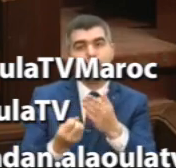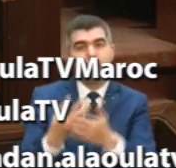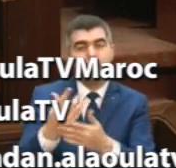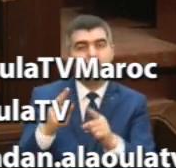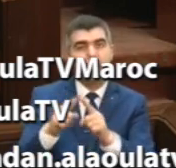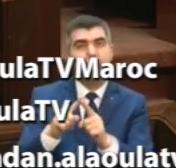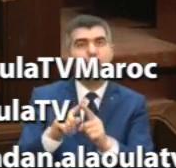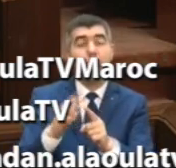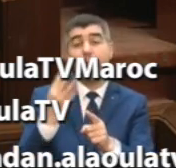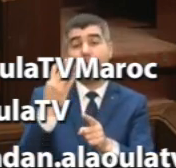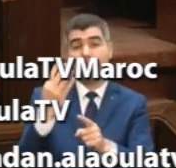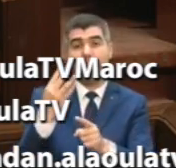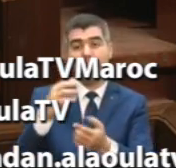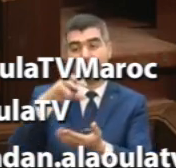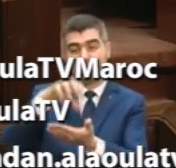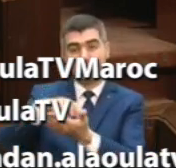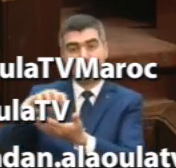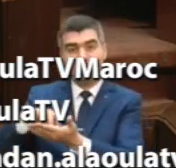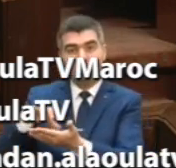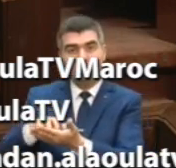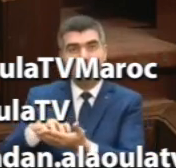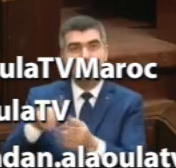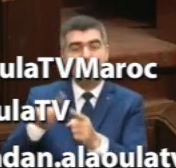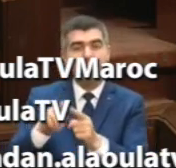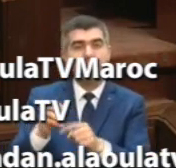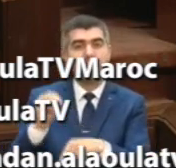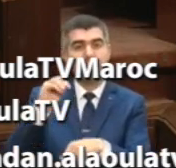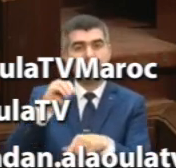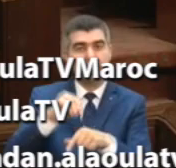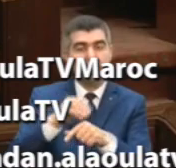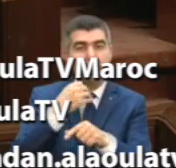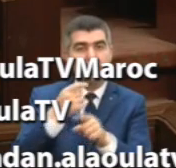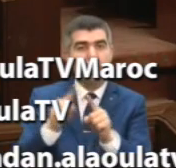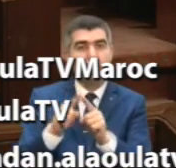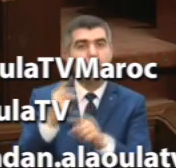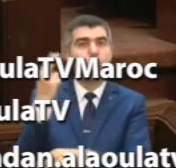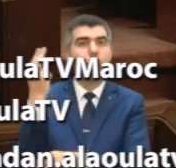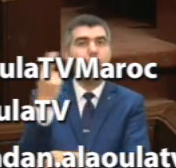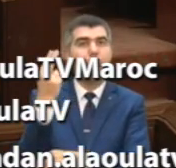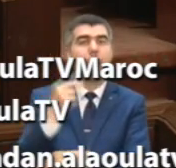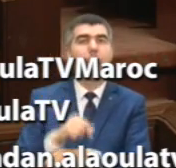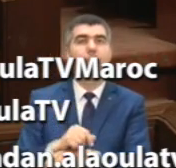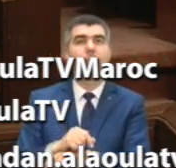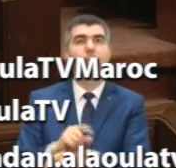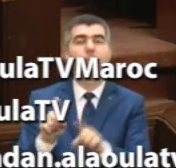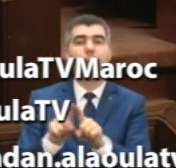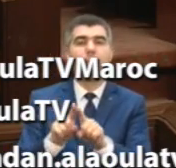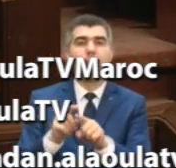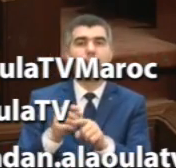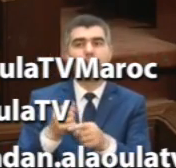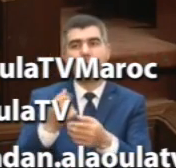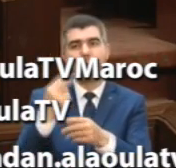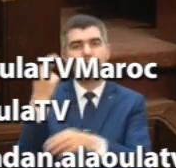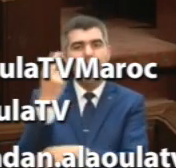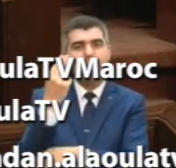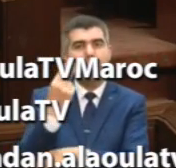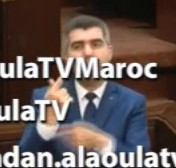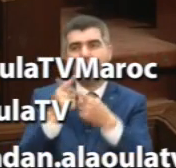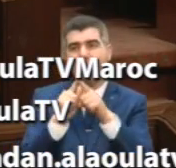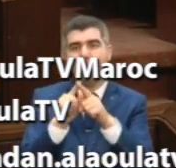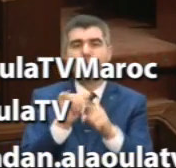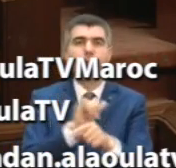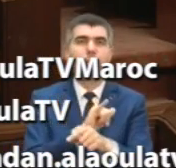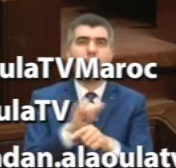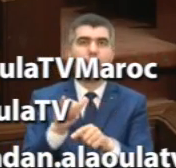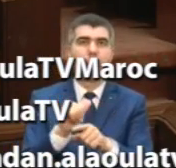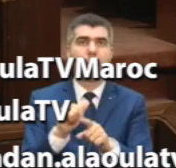الملحقات الجامعية زائد ملحق إضافي اللي فيه الملحقات قاسيف. احنا ما بغينا نواة، ما بغينا كلية متعددة التخصصات،